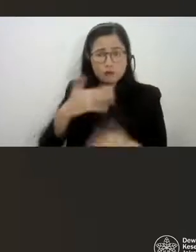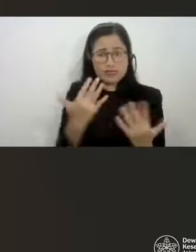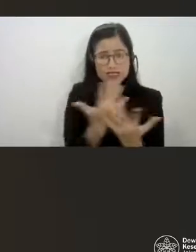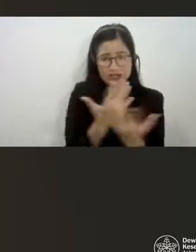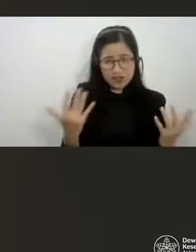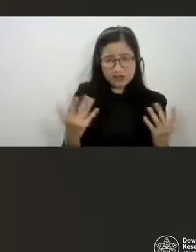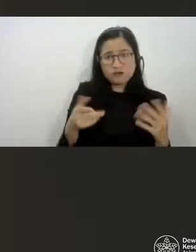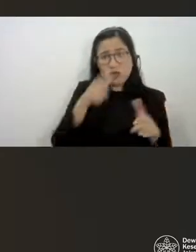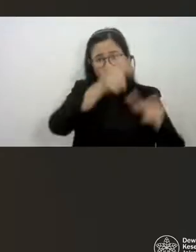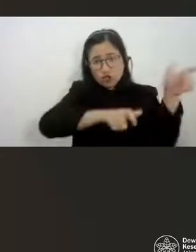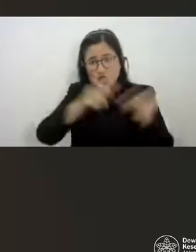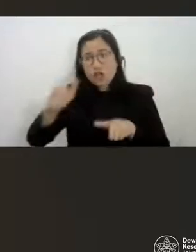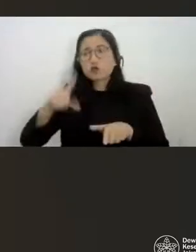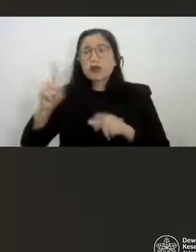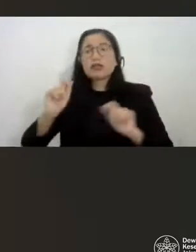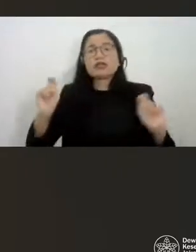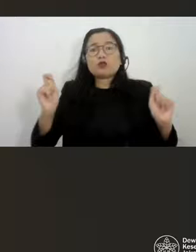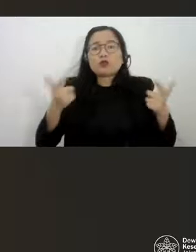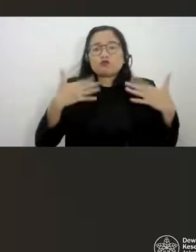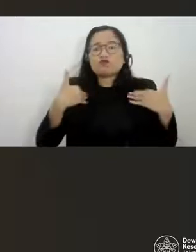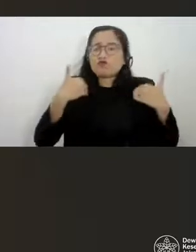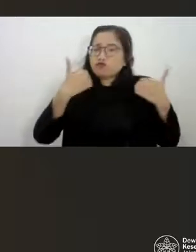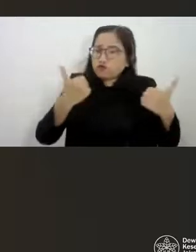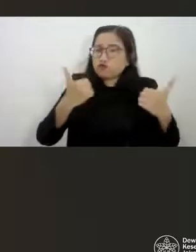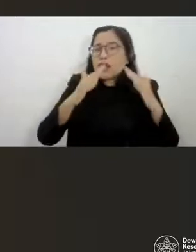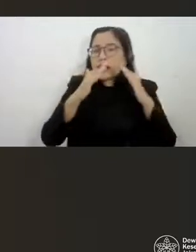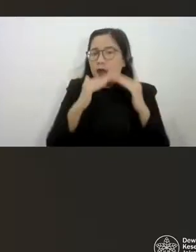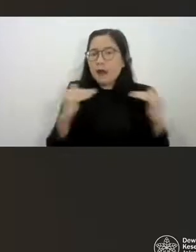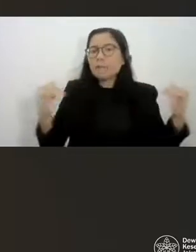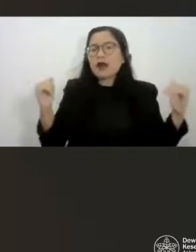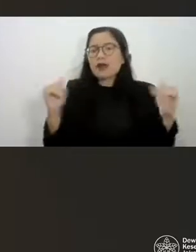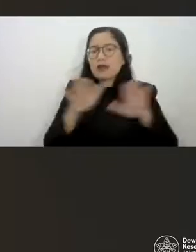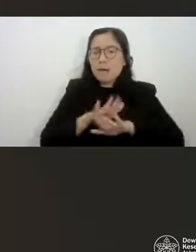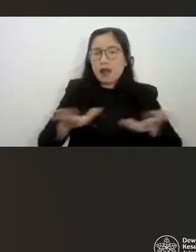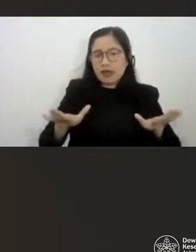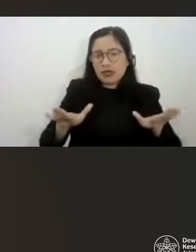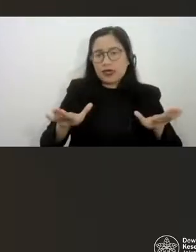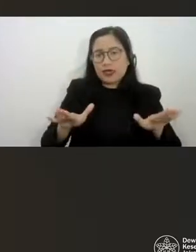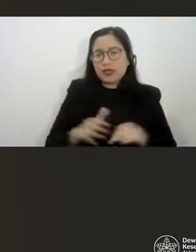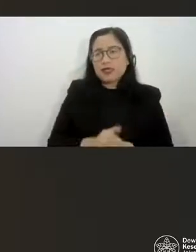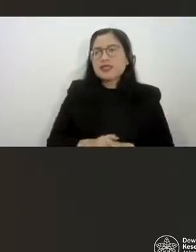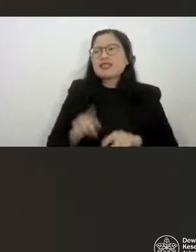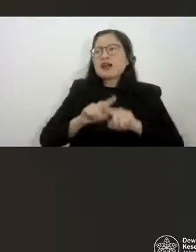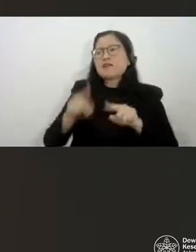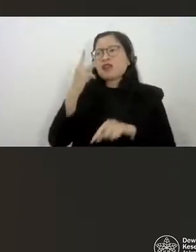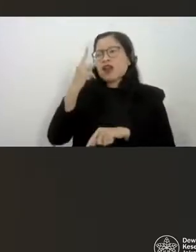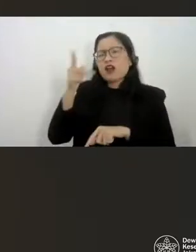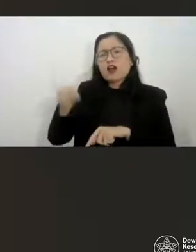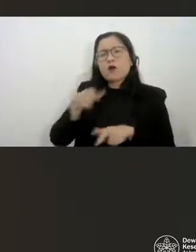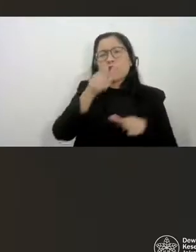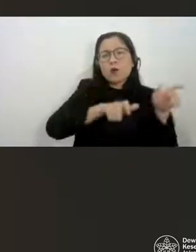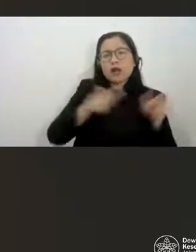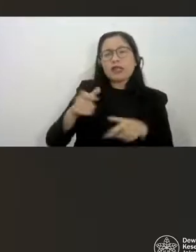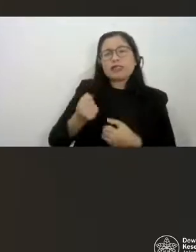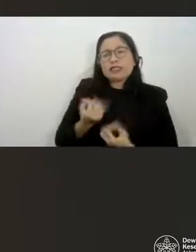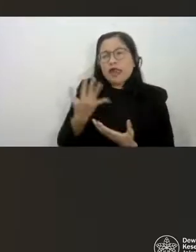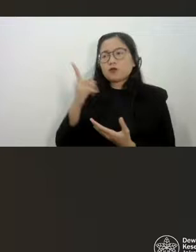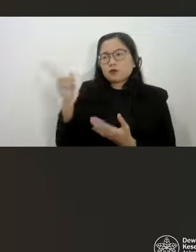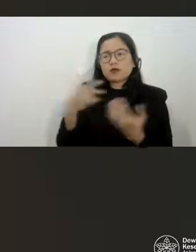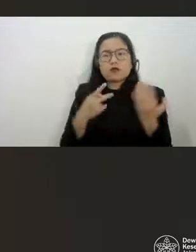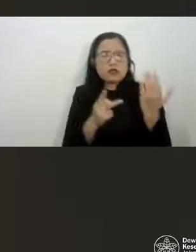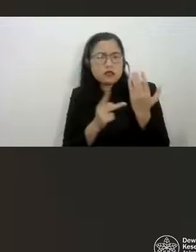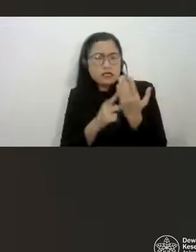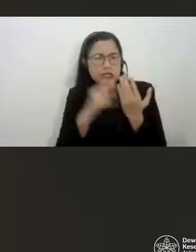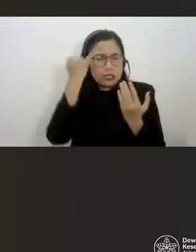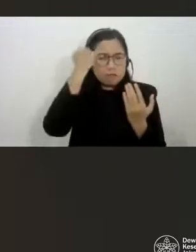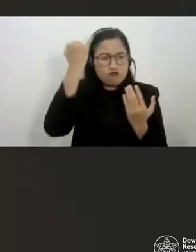sejahtera, penuh perdamaian. Namun kenyataannya umat Islam abai terhadap pengembangan ilmu, teknologi, dan